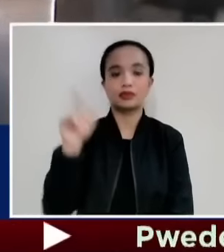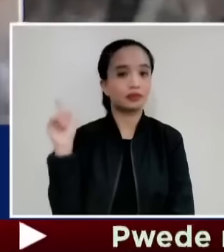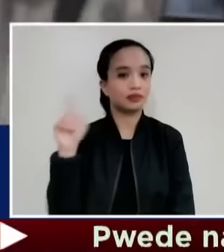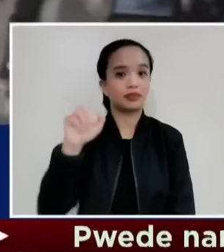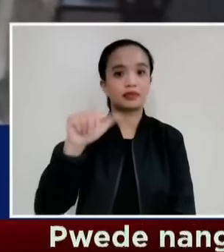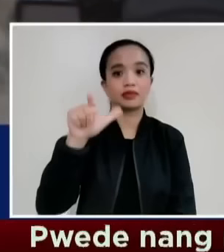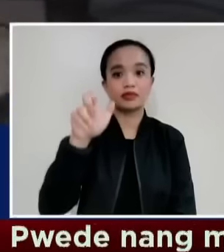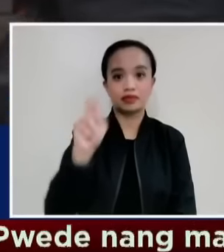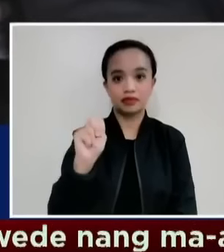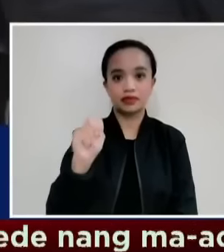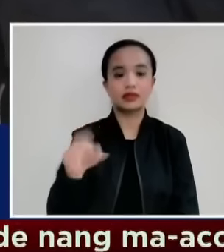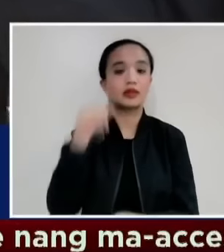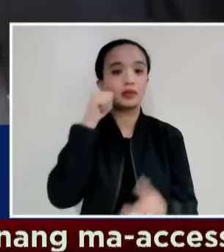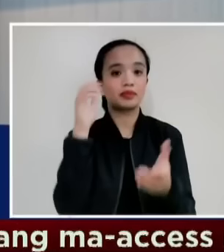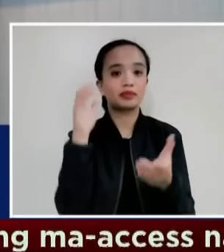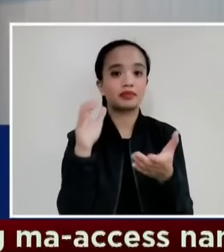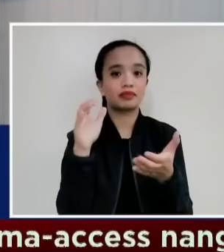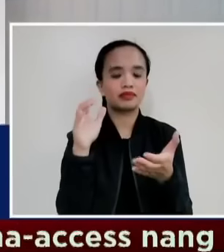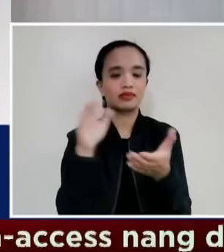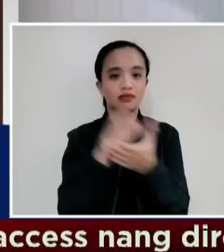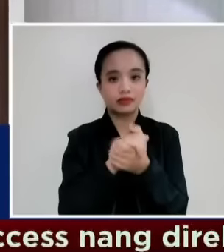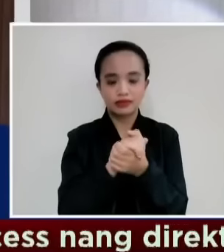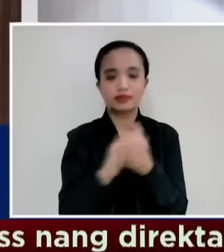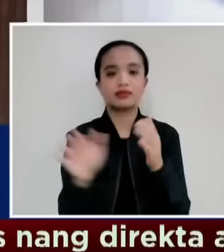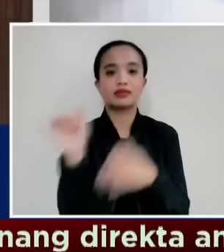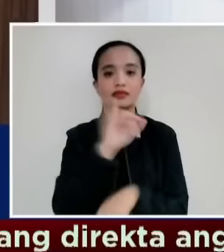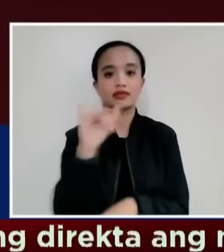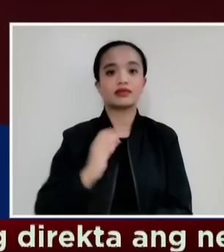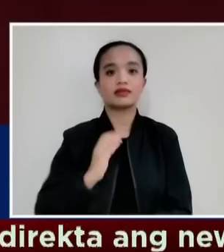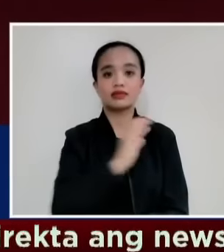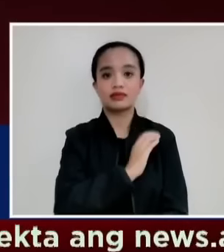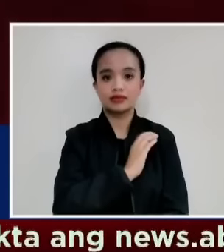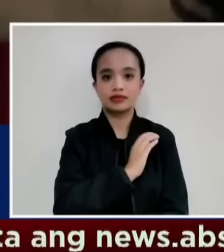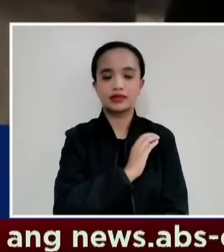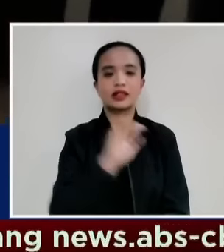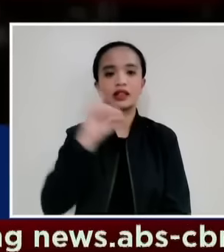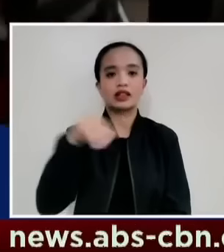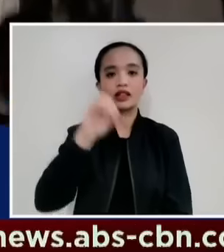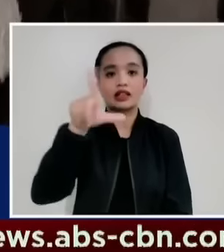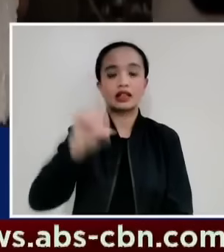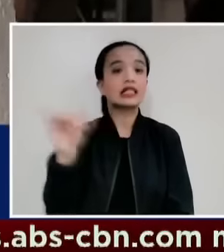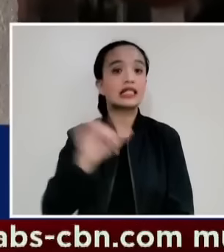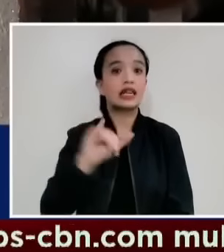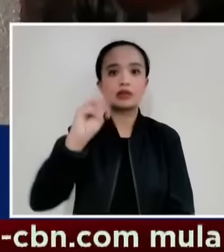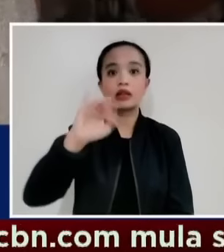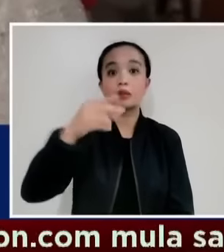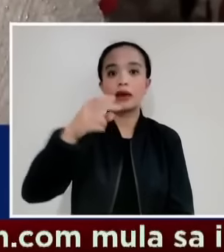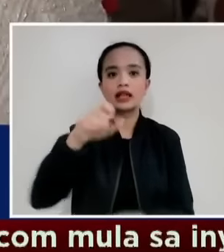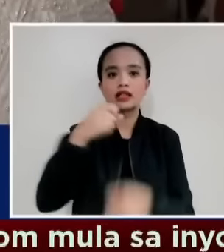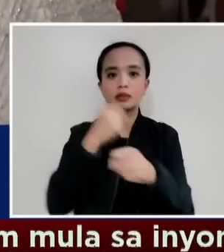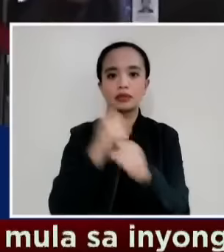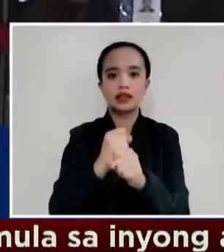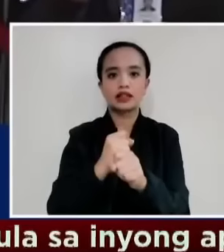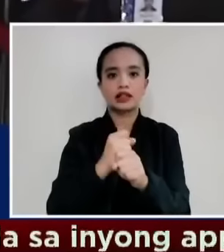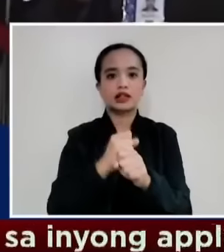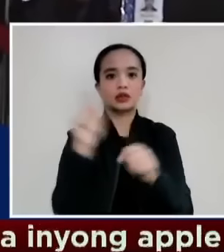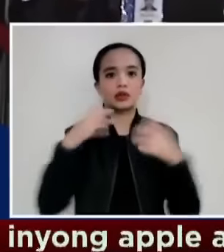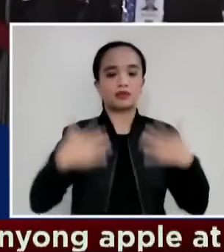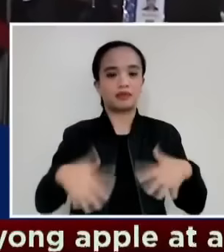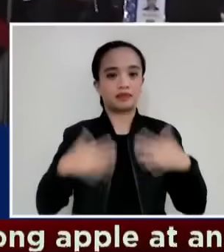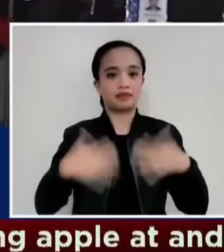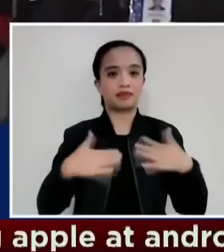Cayetano, asawang si Mayor Lani Cayetano at Congressman Jolo Revilla. Si Michael din ang gumawa ng attire ni Heart Evangelista na